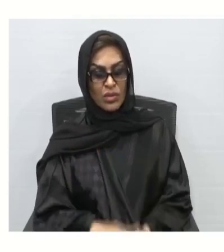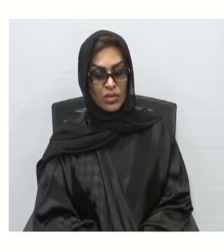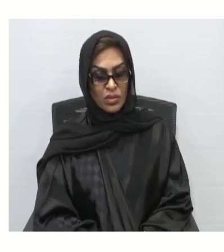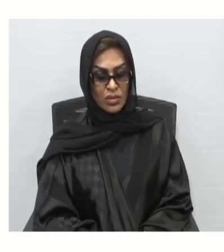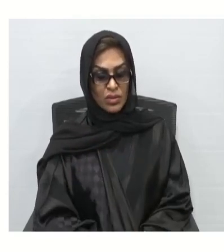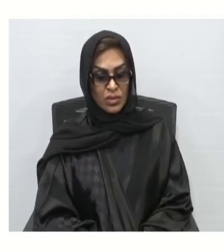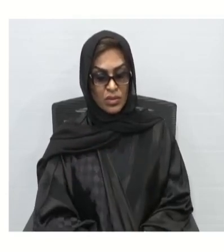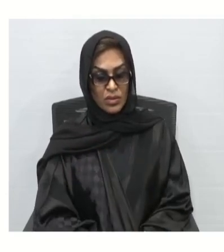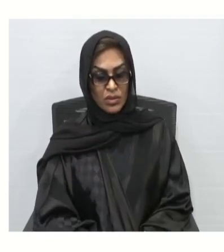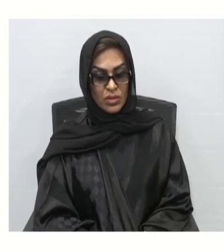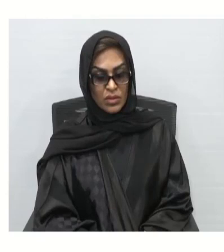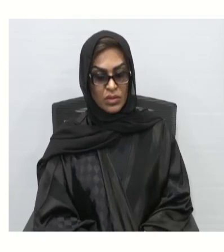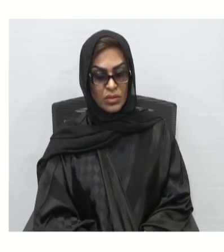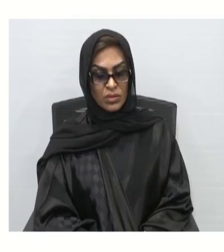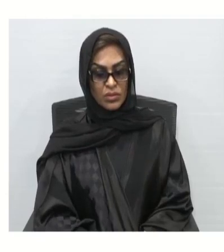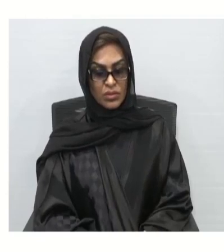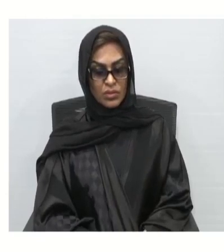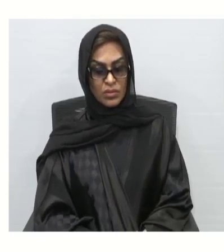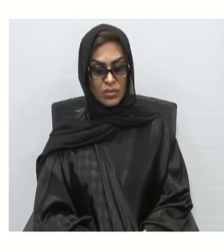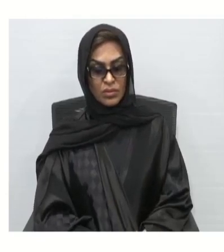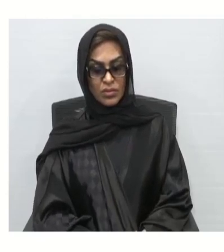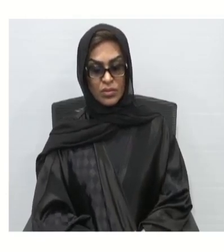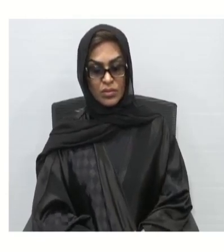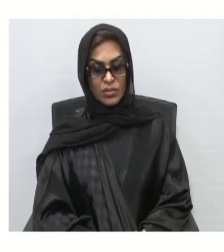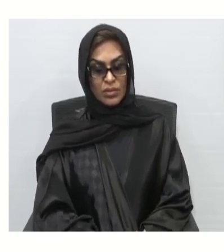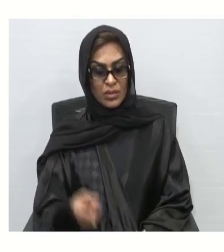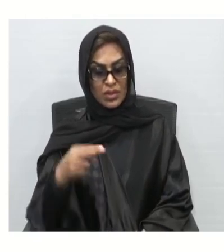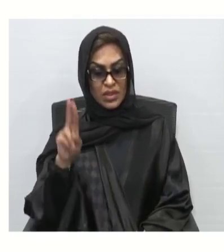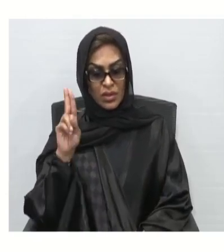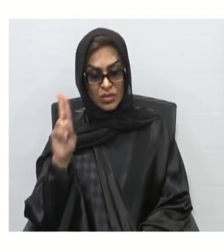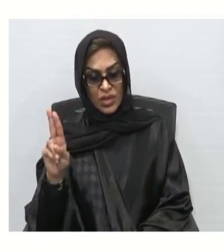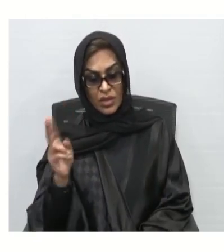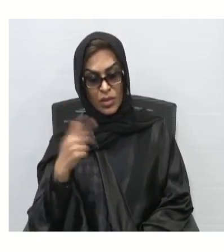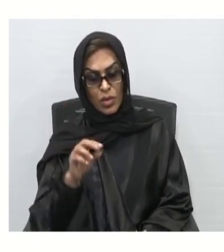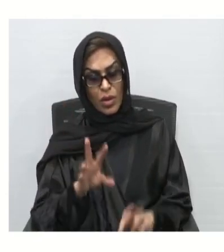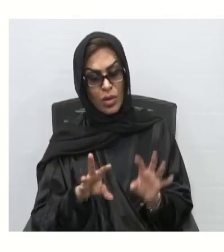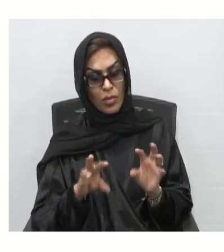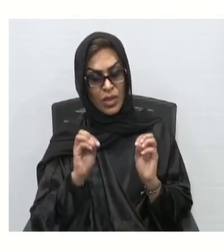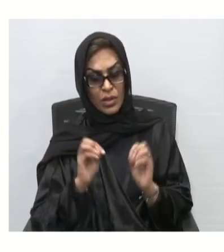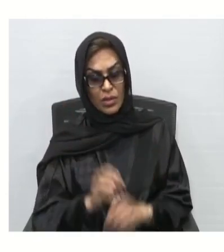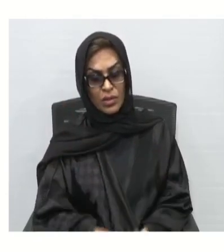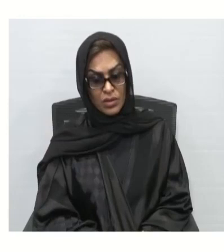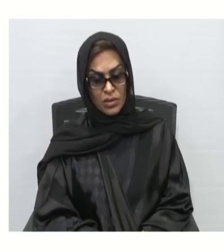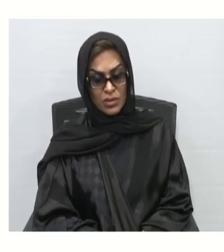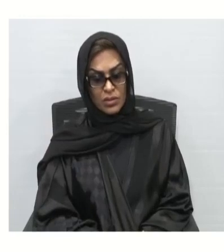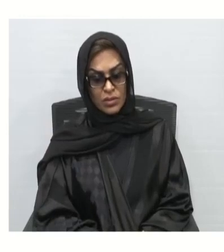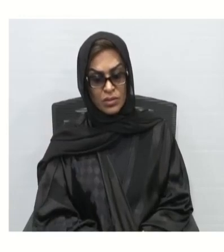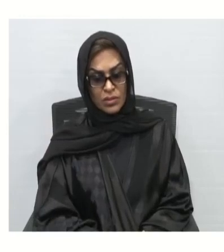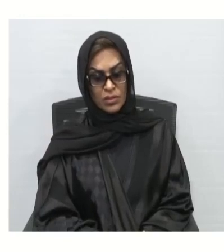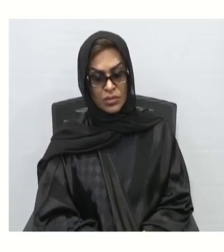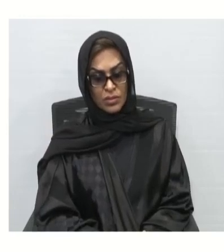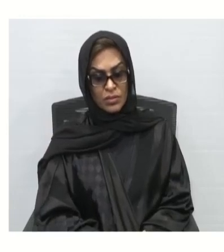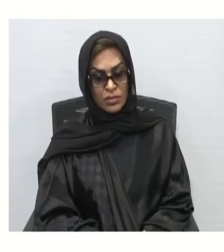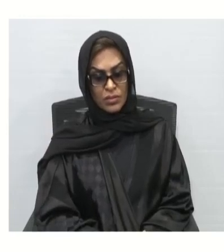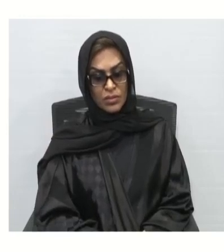مختلفه قويه لكل تطبيق من التطبيقات التي تتسوق منها كي لا